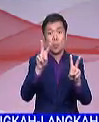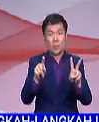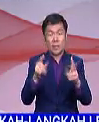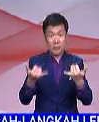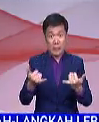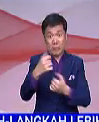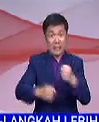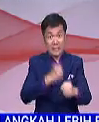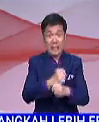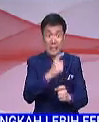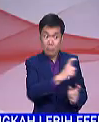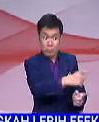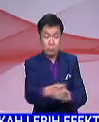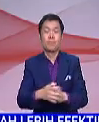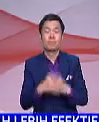Sementara